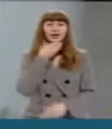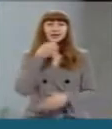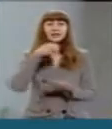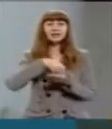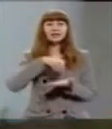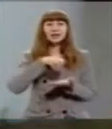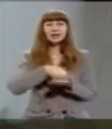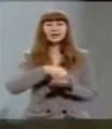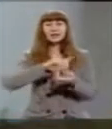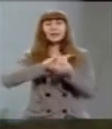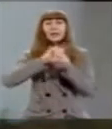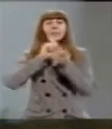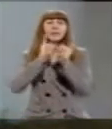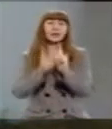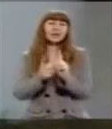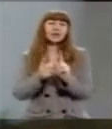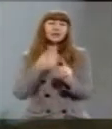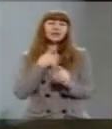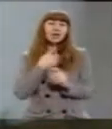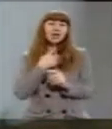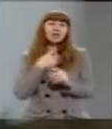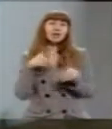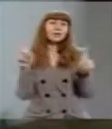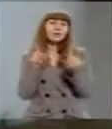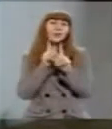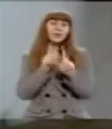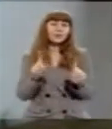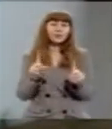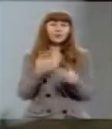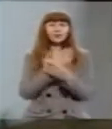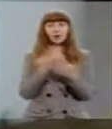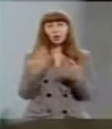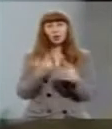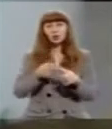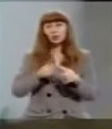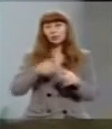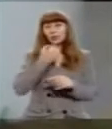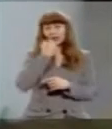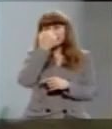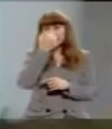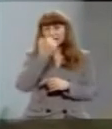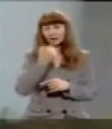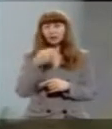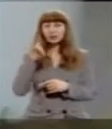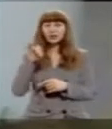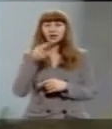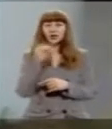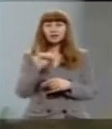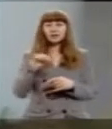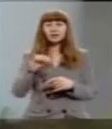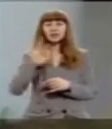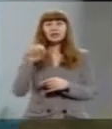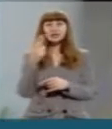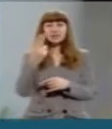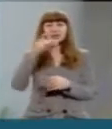онлайн режимде өтеді. Біздің концертке қатысқан әртістер мен шығармашылық ұжымдар өздерінің шығармашылығымен барлық қостанайлықтарға жақсы көңіл-күй